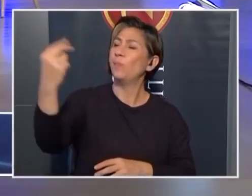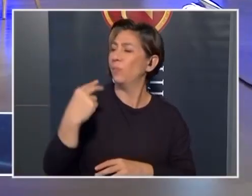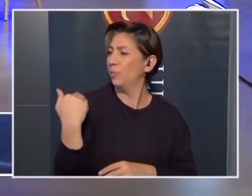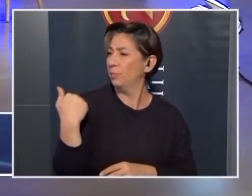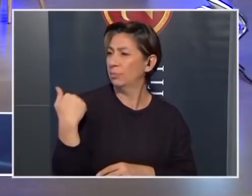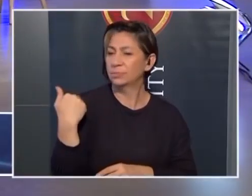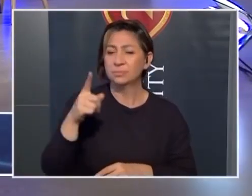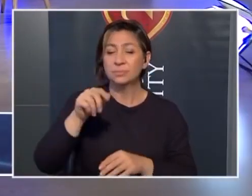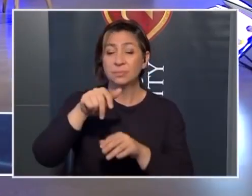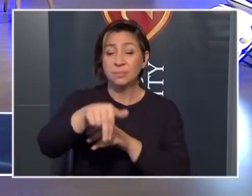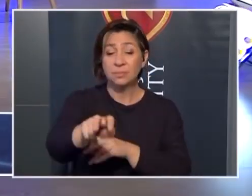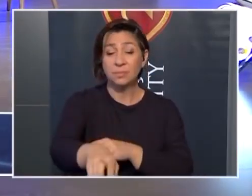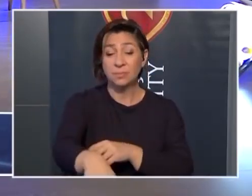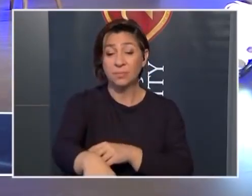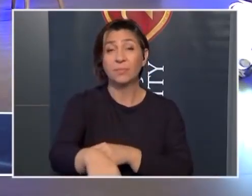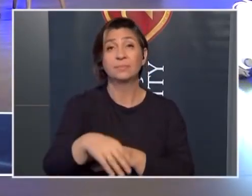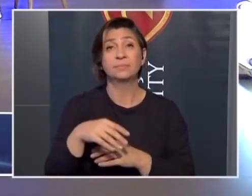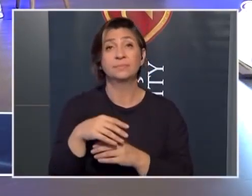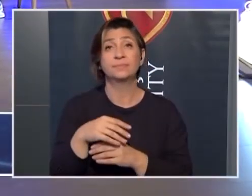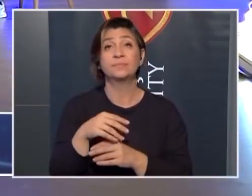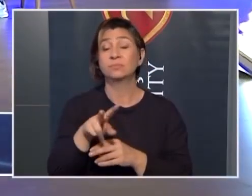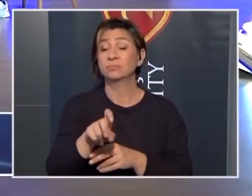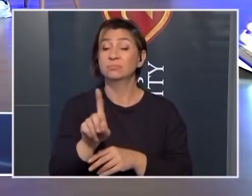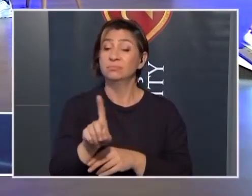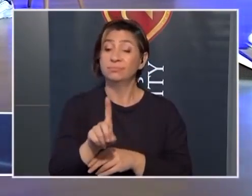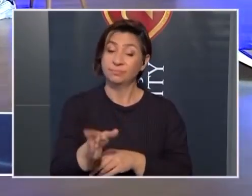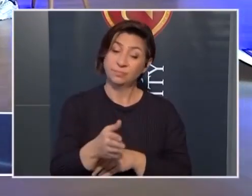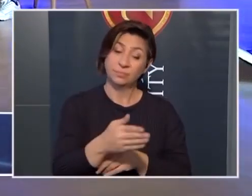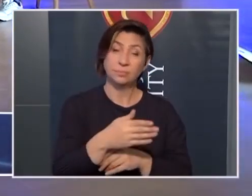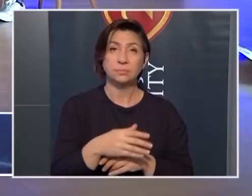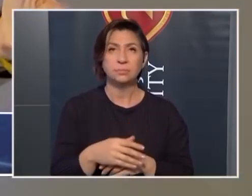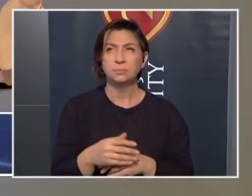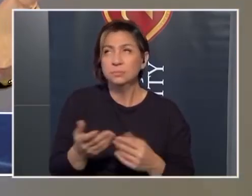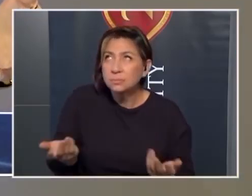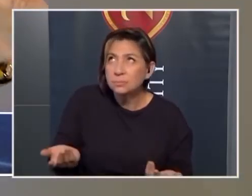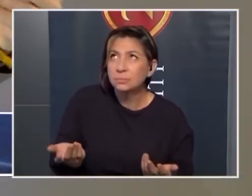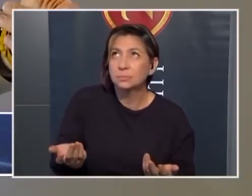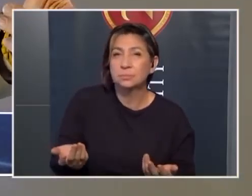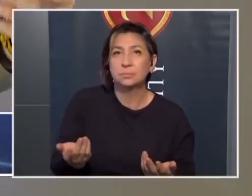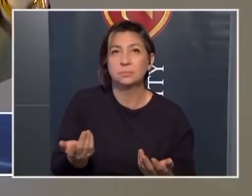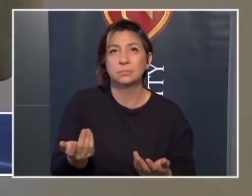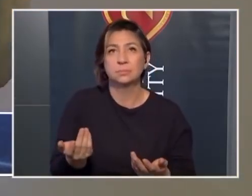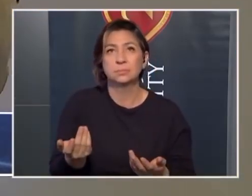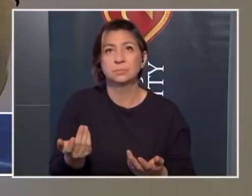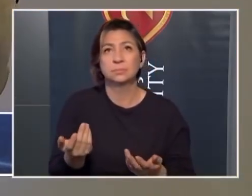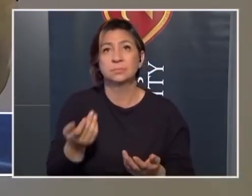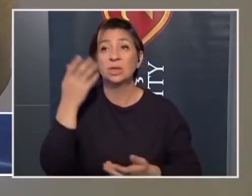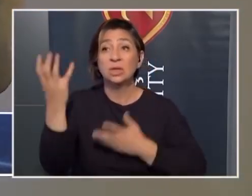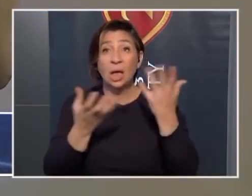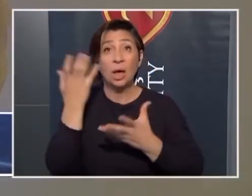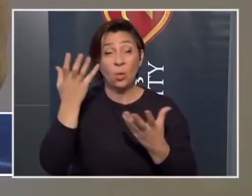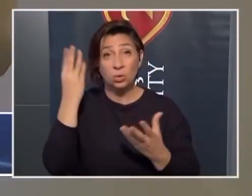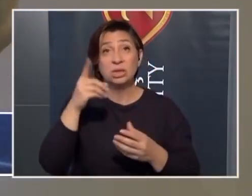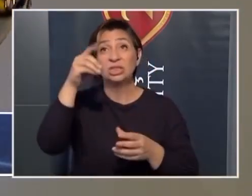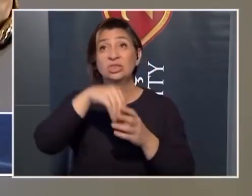sana diyor ki sen en alt basamakta oturuyorsun. Mesela diyor ki burada diyor oturmayın. Niye? Çünkü diyor yangın çıkarsa